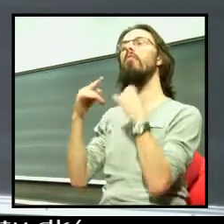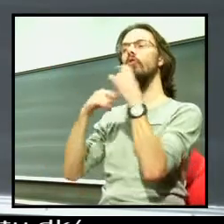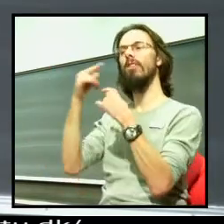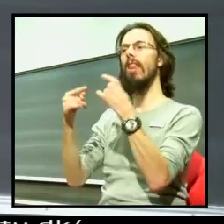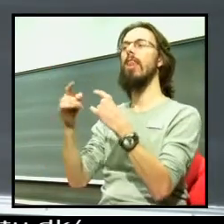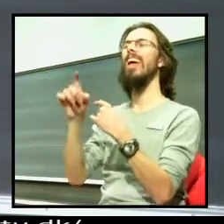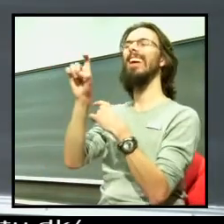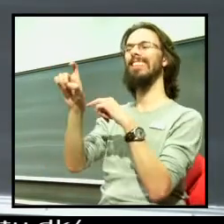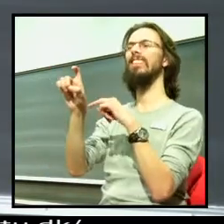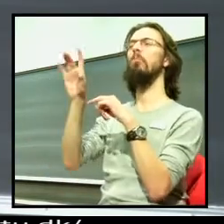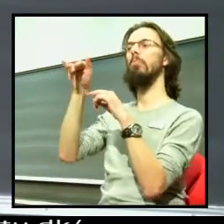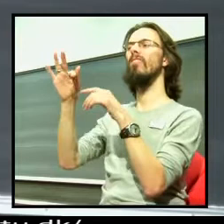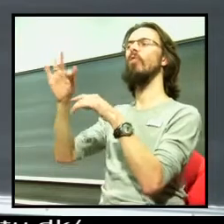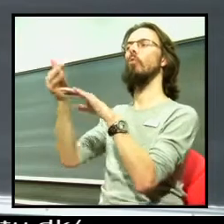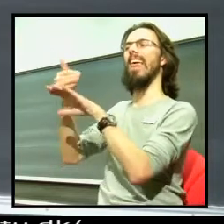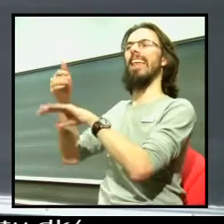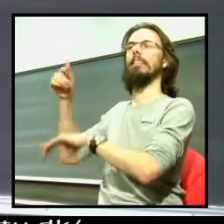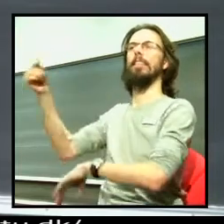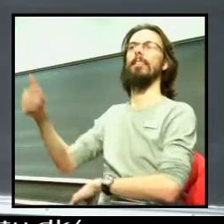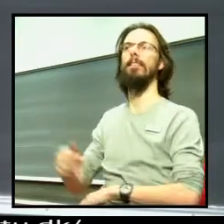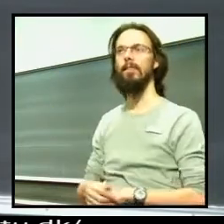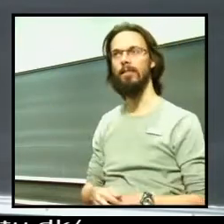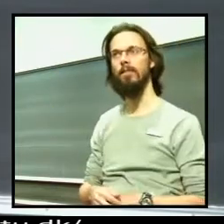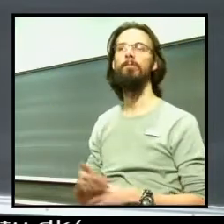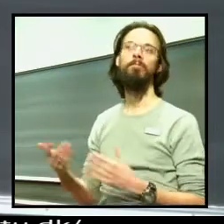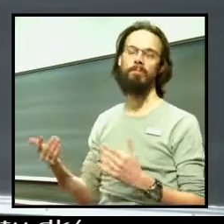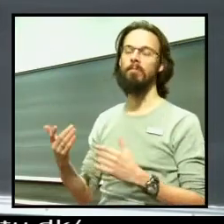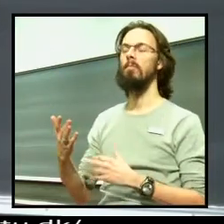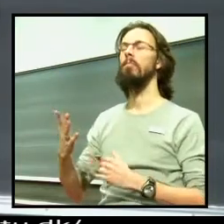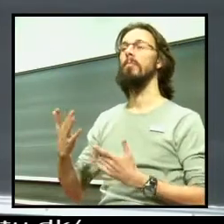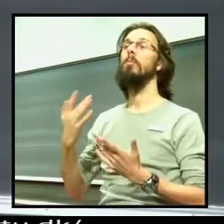af t. Så siger vi, jeg kunne godt tænke mig at skrive